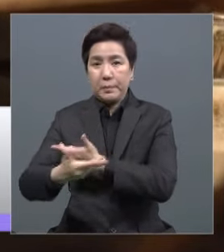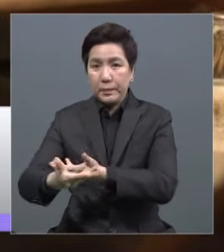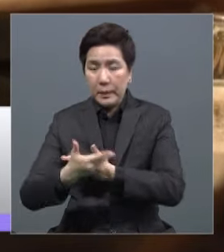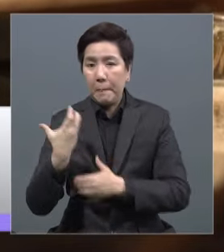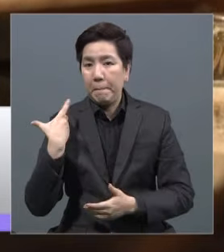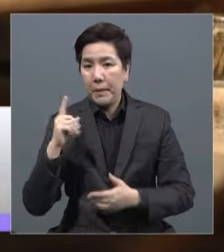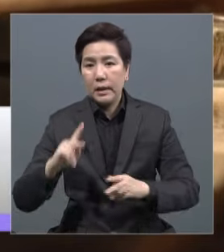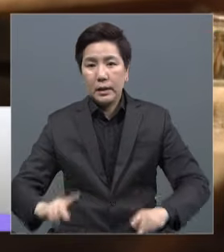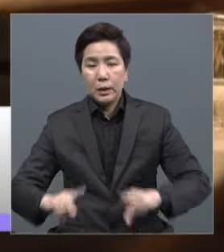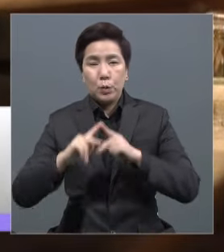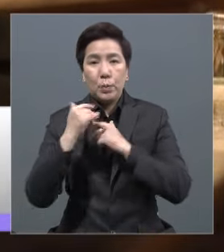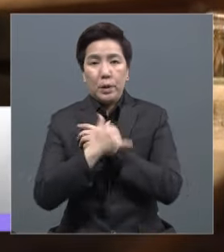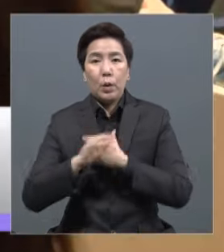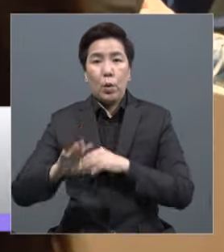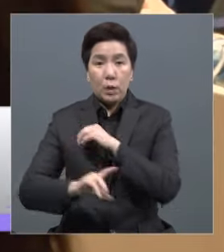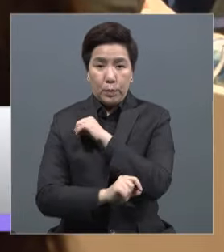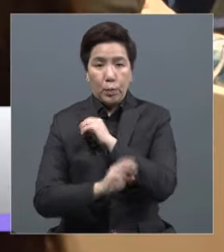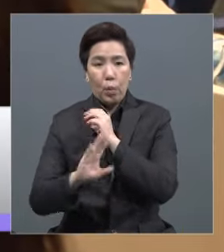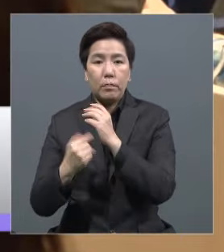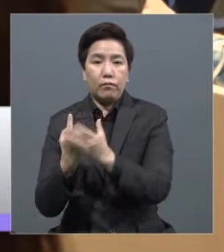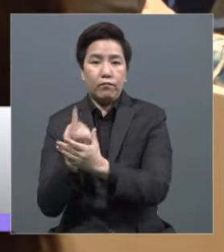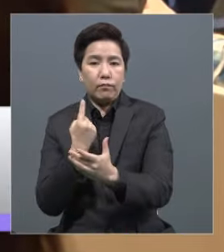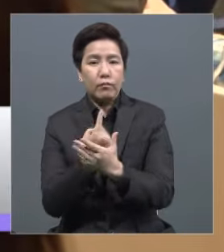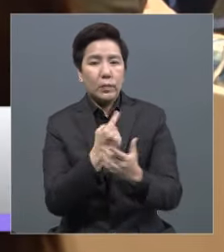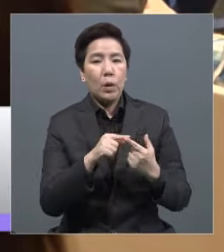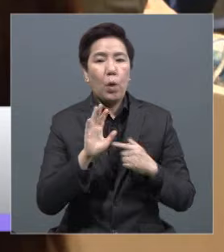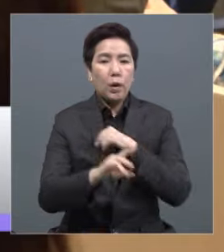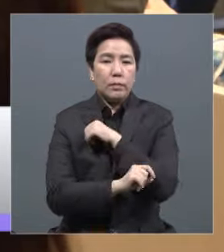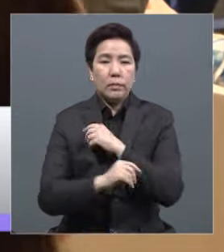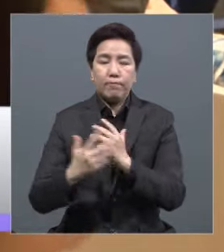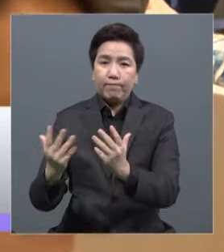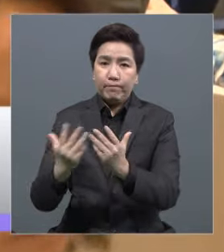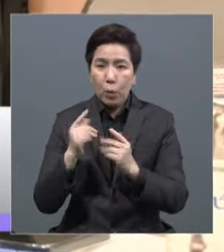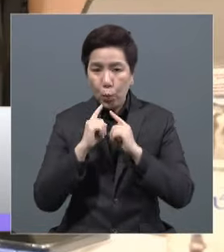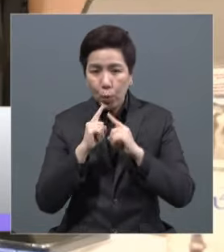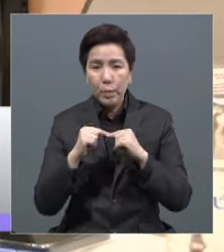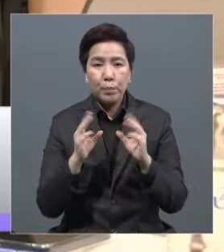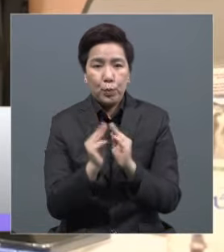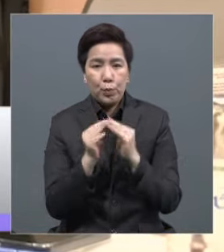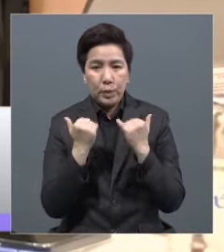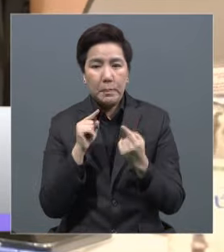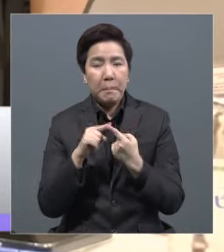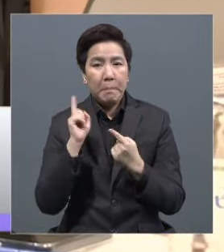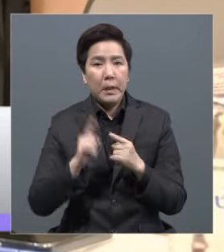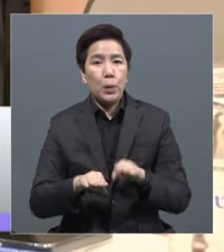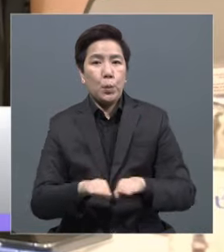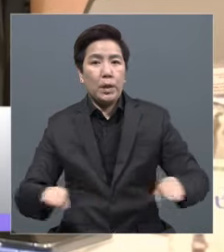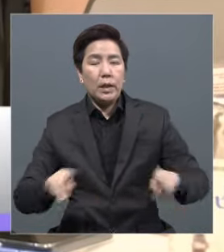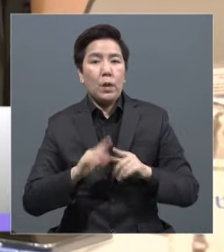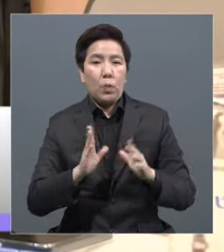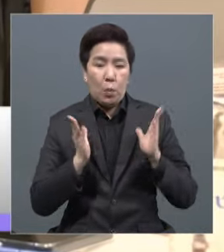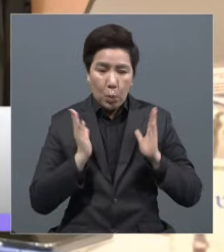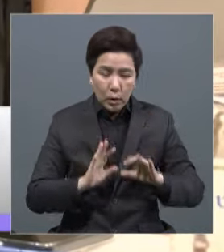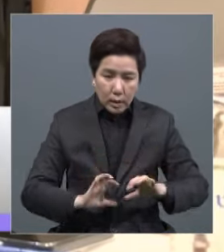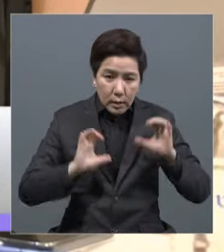กระทรวงการต่างประเทศสิงคโปร์และก็ผู้แทนจากหน่วยงานสิงคโปร์ครับมุ่งหวังให้การประชุมในครั้งนี้เป็นเวทีสำหรับข้าราชการพลเรือน